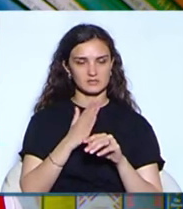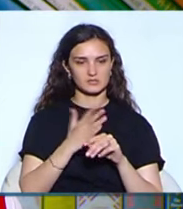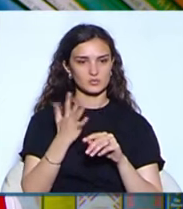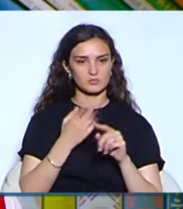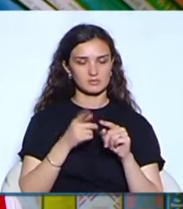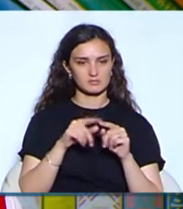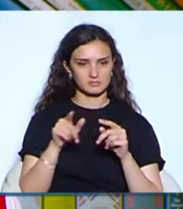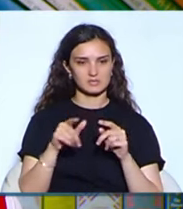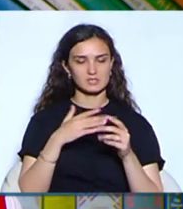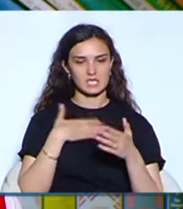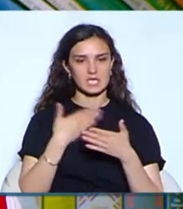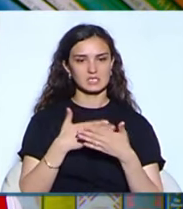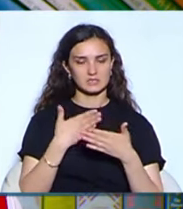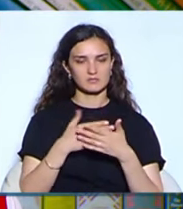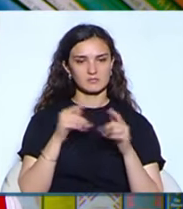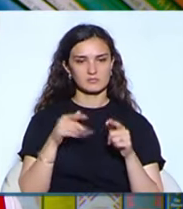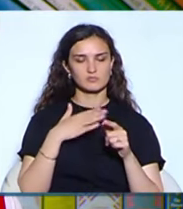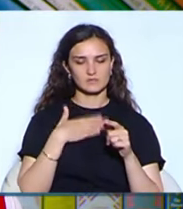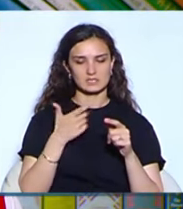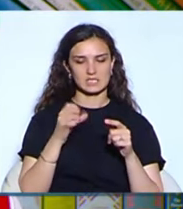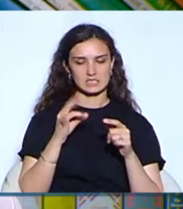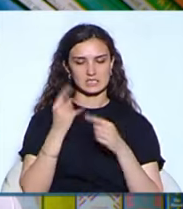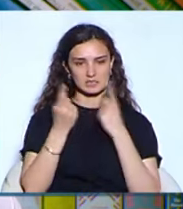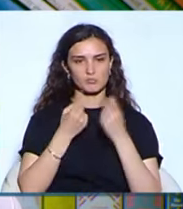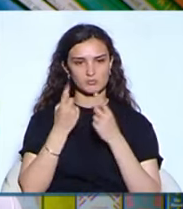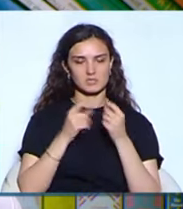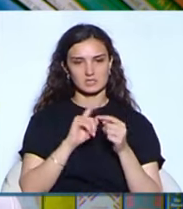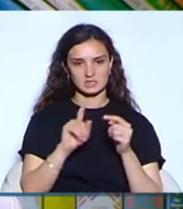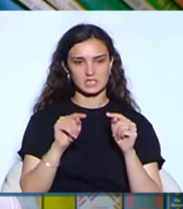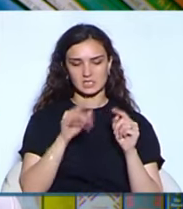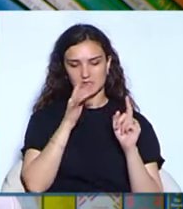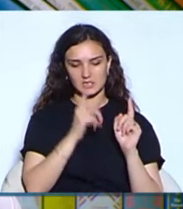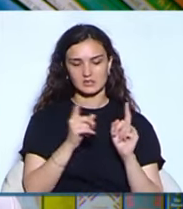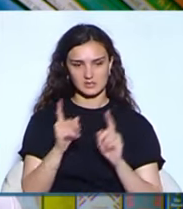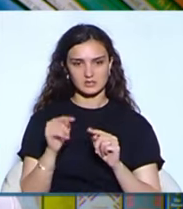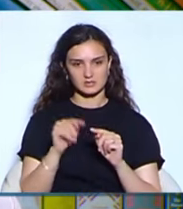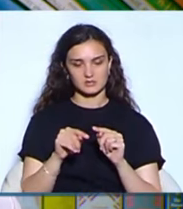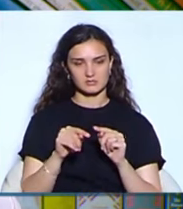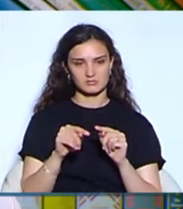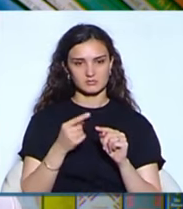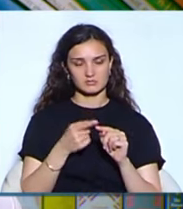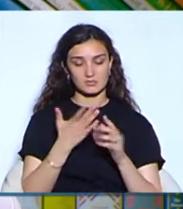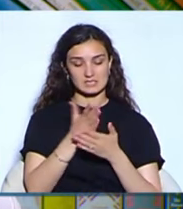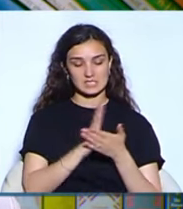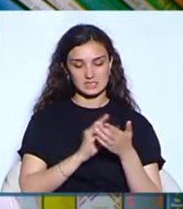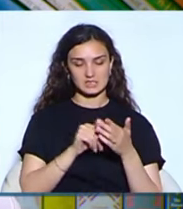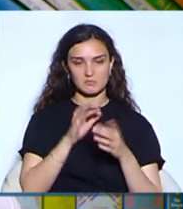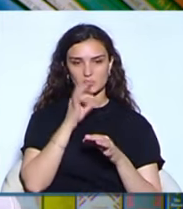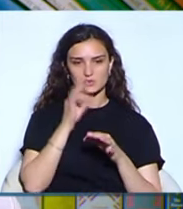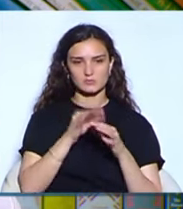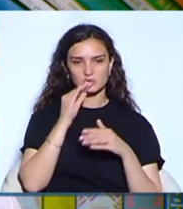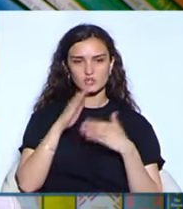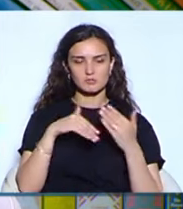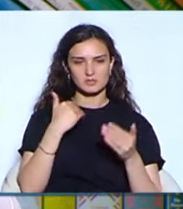რომლებიც გააქტივებს აი ამ ჩვენი გენეტიკური ინფორმაციის რაღაცა გარკვეულ ნაწილს, რომელიც იქნება პასუხისმგებელი შემდეგ